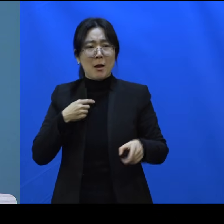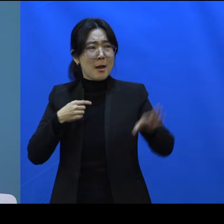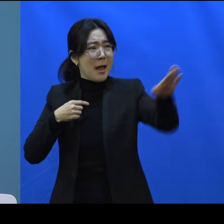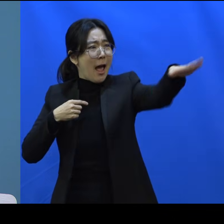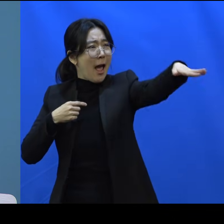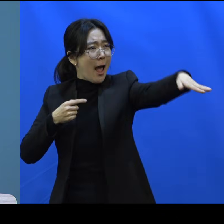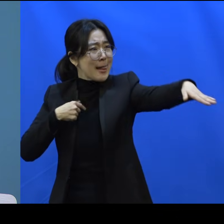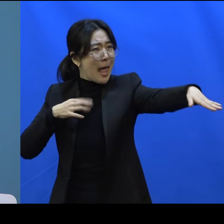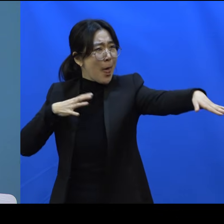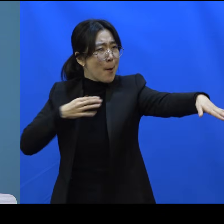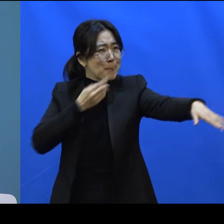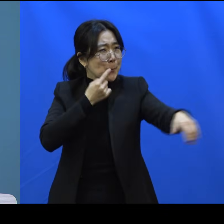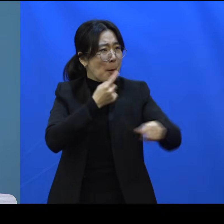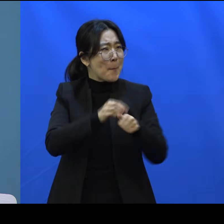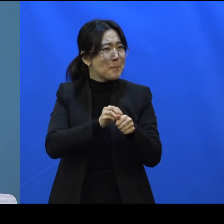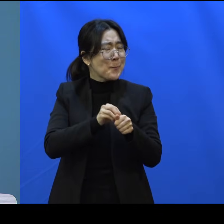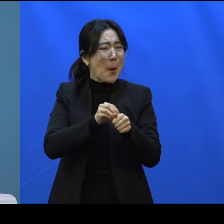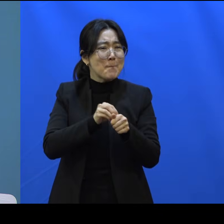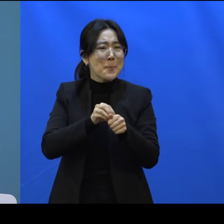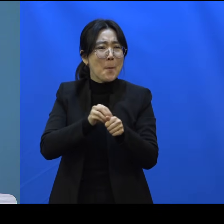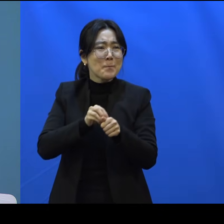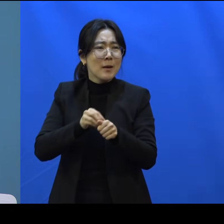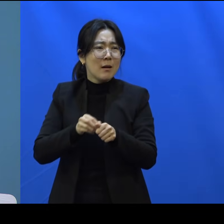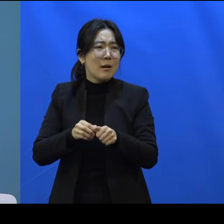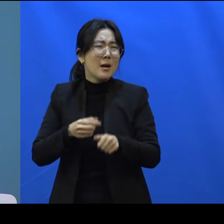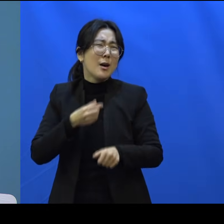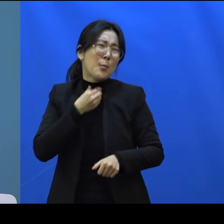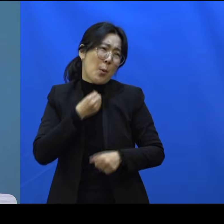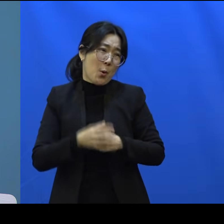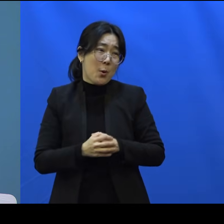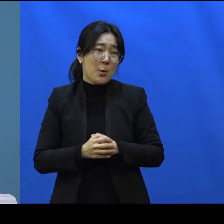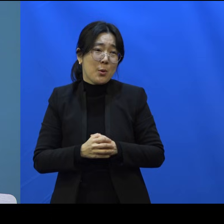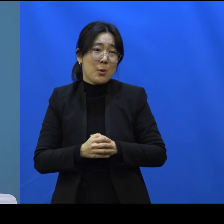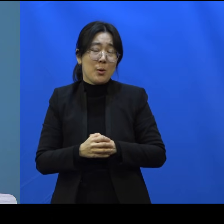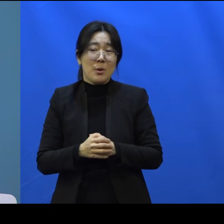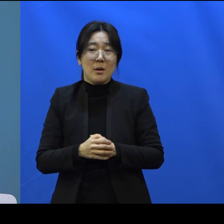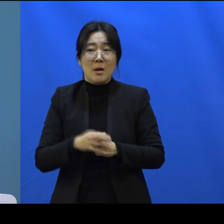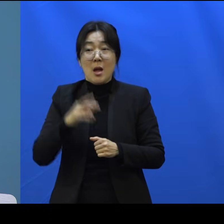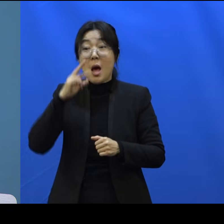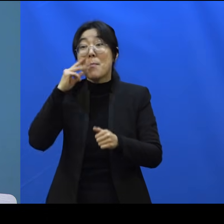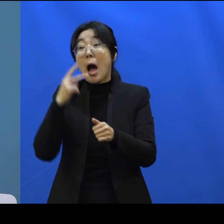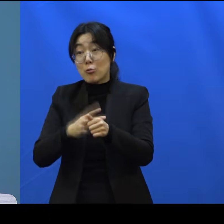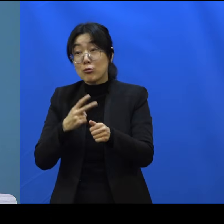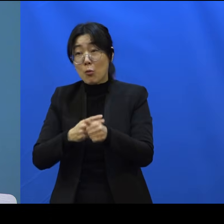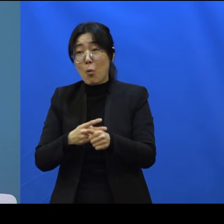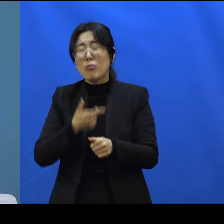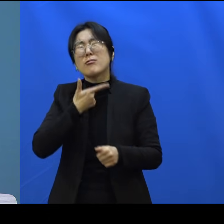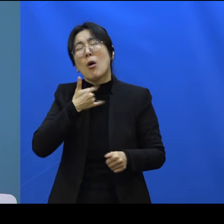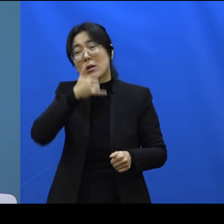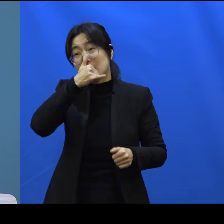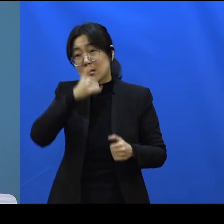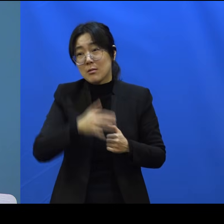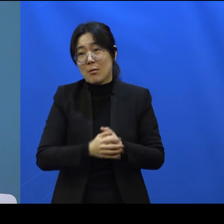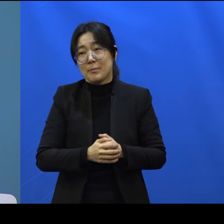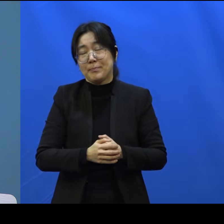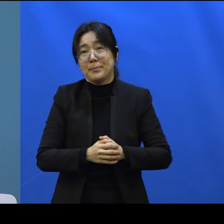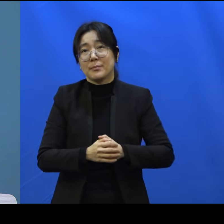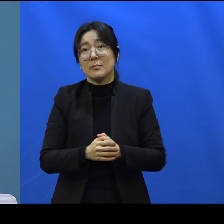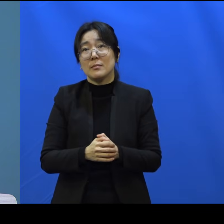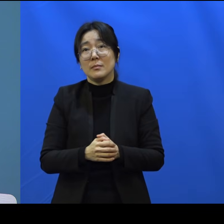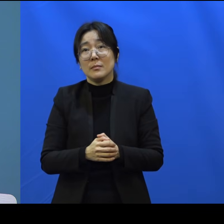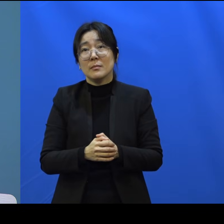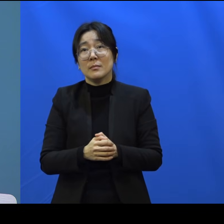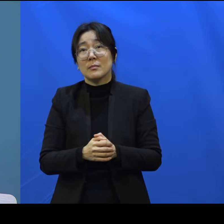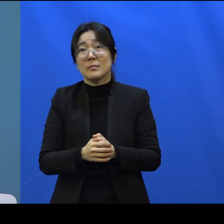경력들을 축적해 나가는 거예요. 사실 바울에게도 그런 게 많았고, 또 오늘 특별히 이